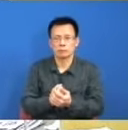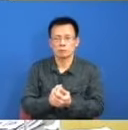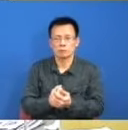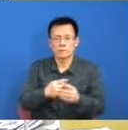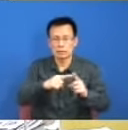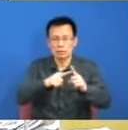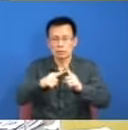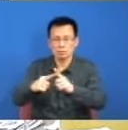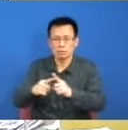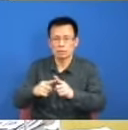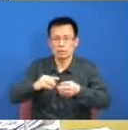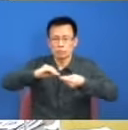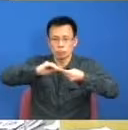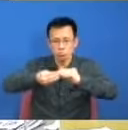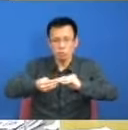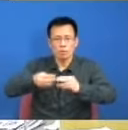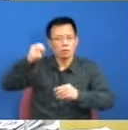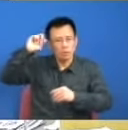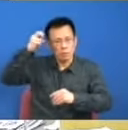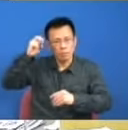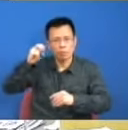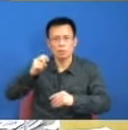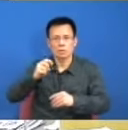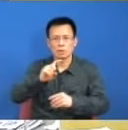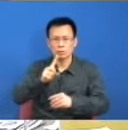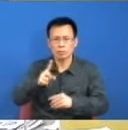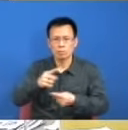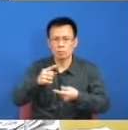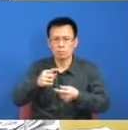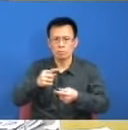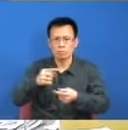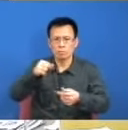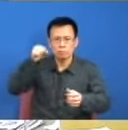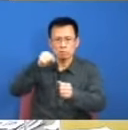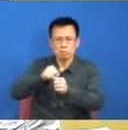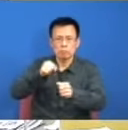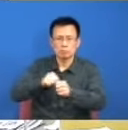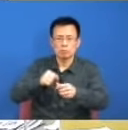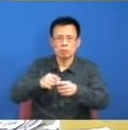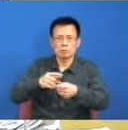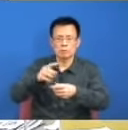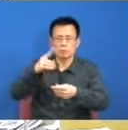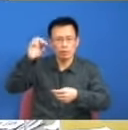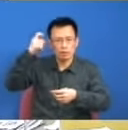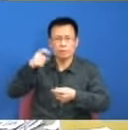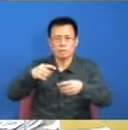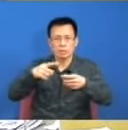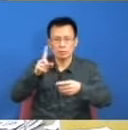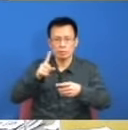其實應該反翻轉頭去諗嘅問題就點解啲人會用咁嘅方法嚟去示威同埋抗議咧？咁